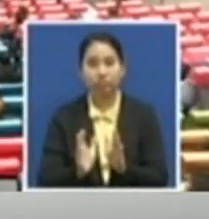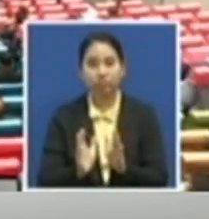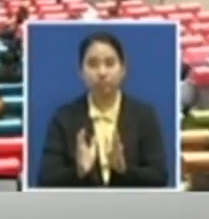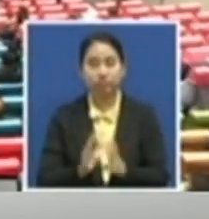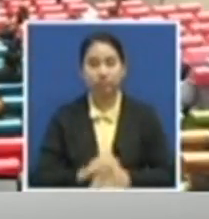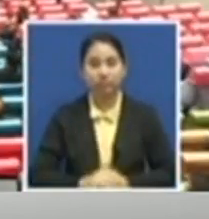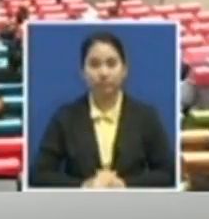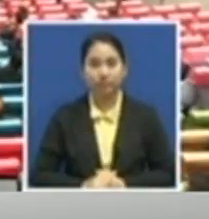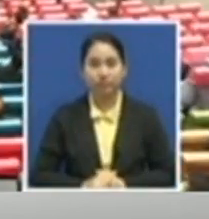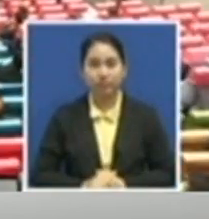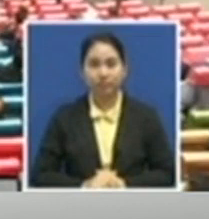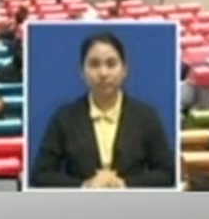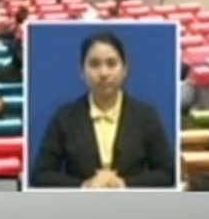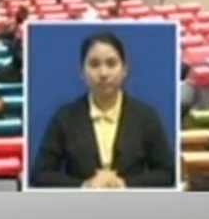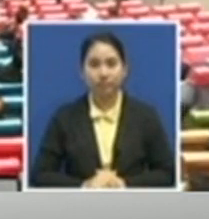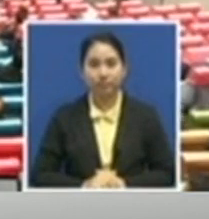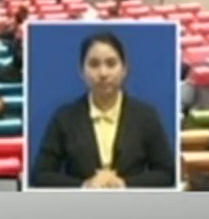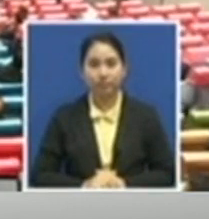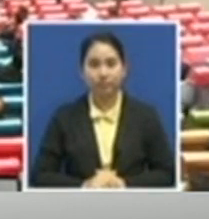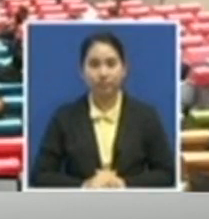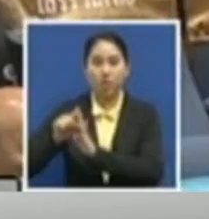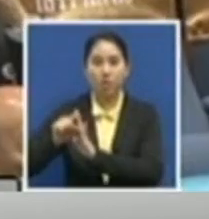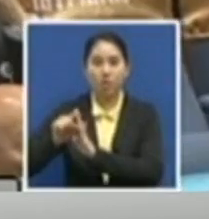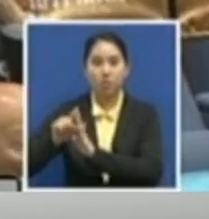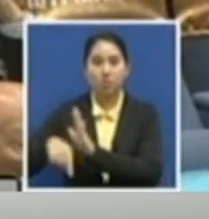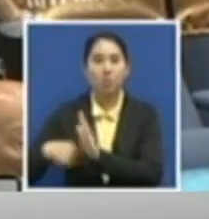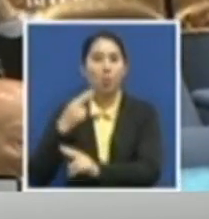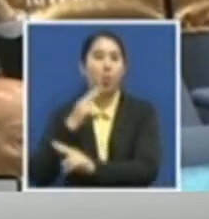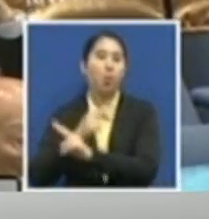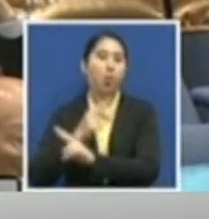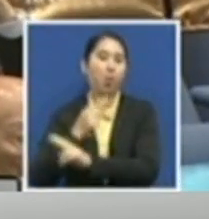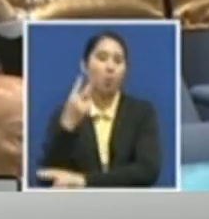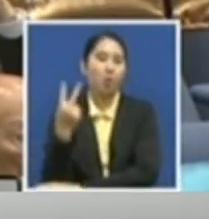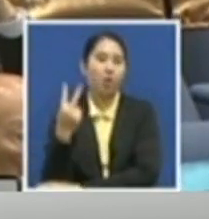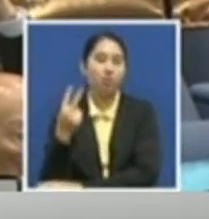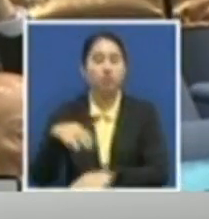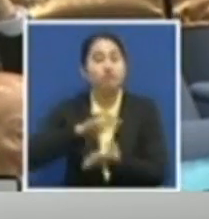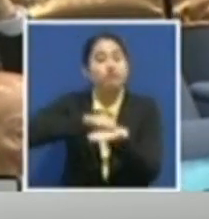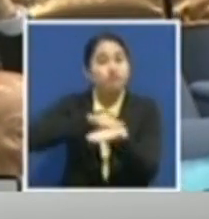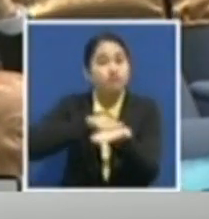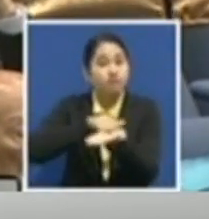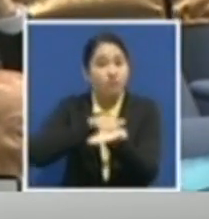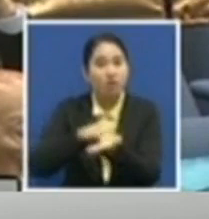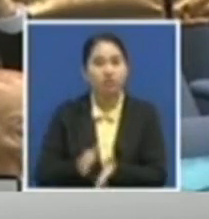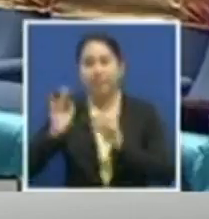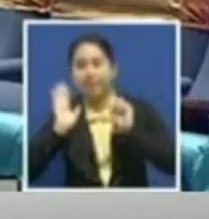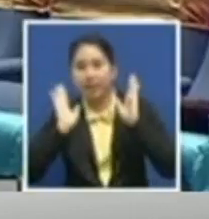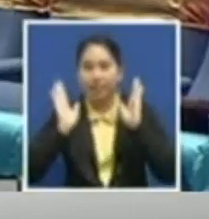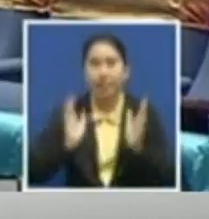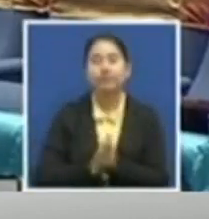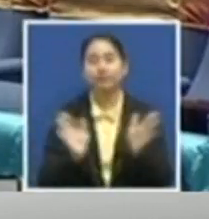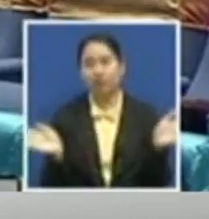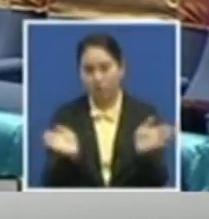ณว่ายกมือพร้อมกันหมดเห็นด้วยทุกคนอะไรเงี้ย เคยอยู่แต่กับสภาที่เห็นด้วยกันหมดมาเจออย่างนี้นะฮะก็คุณพรเพชรก็ไป